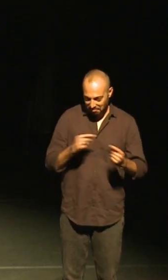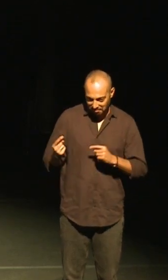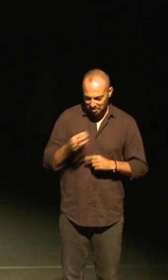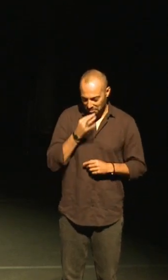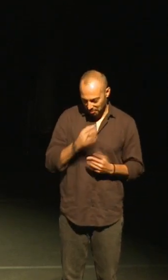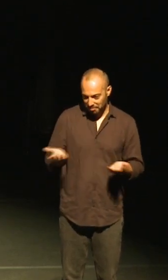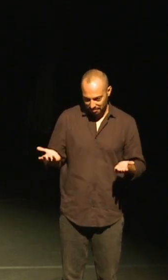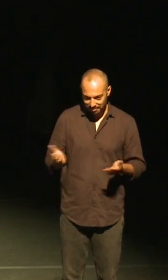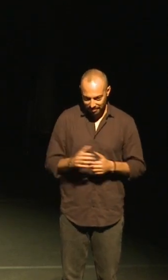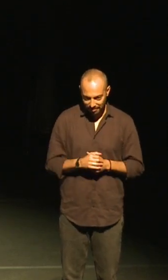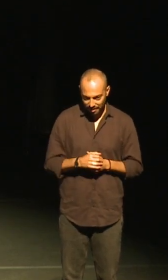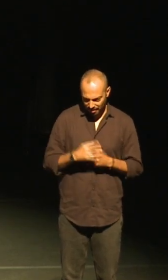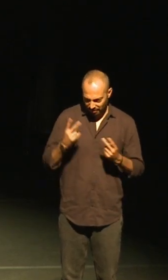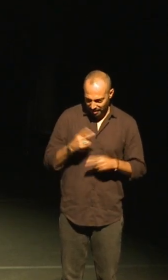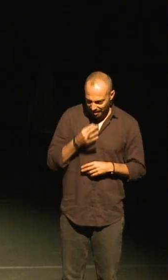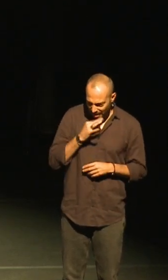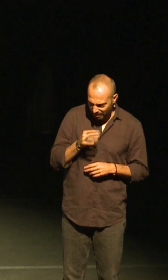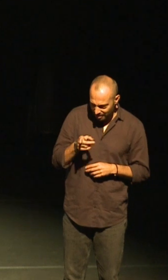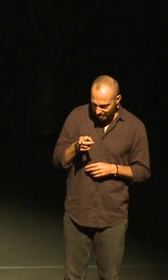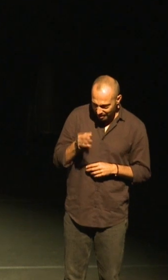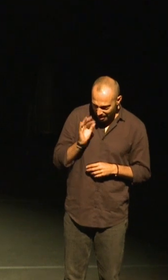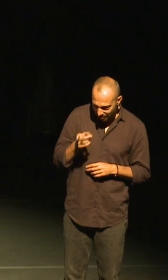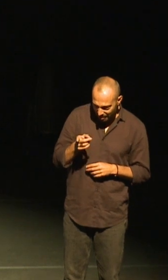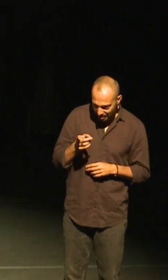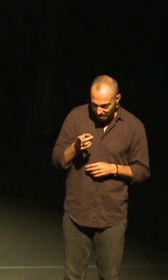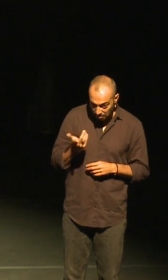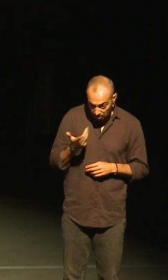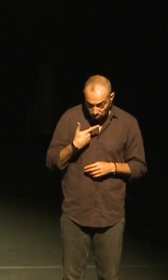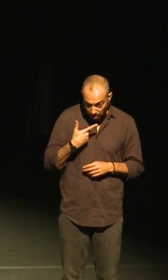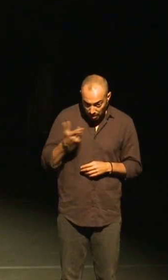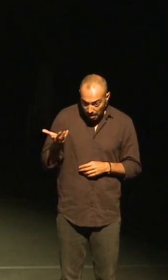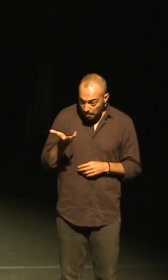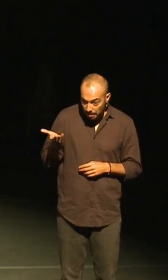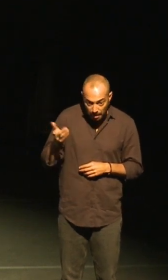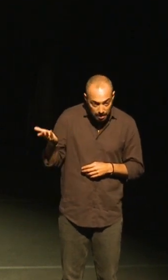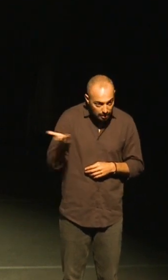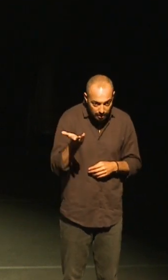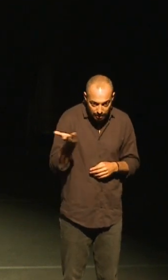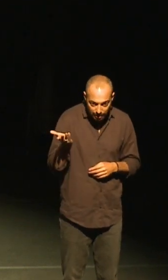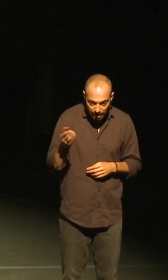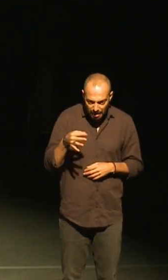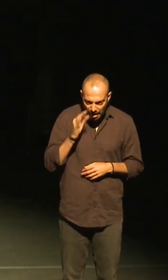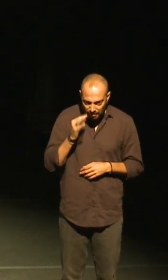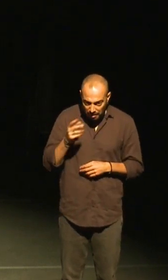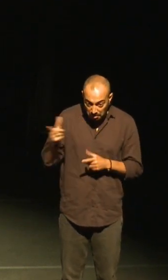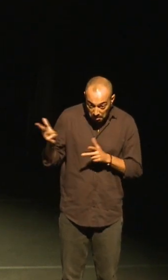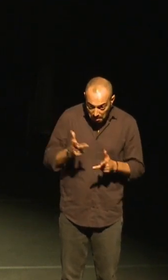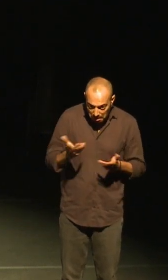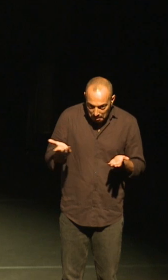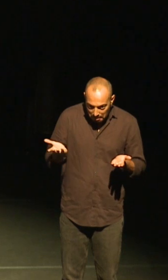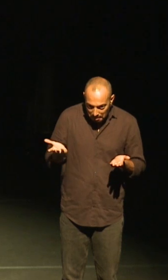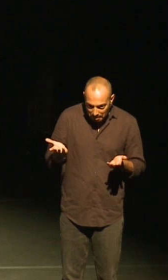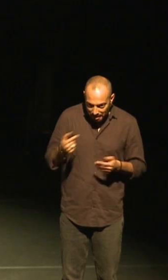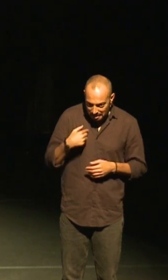caffè Sì ma c'è anche la cameriera secca dei signori Montagné che ce lo portano non so se mi si presenta veramente non lo so